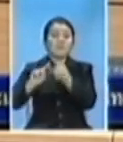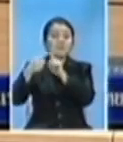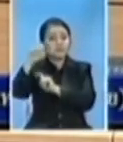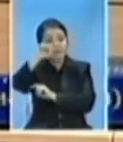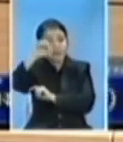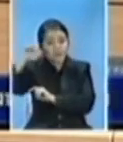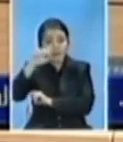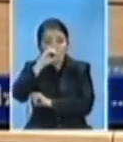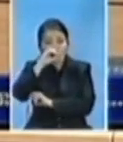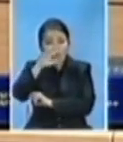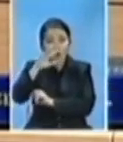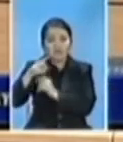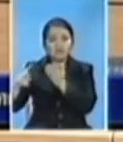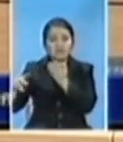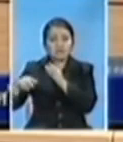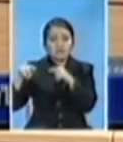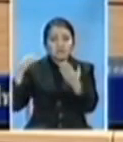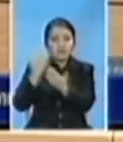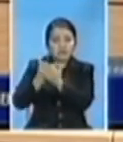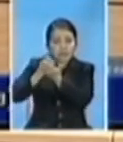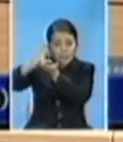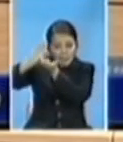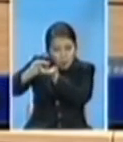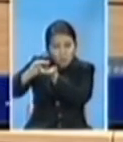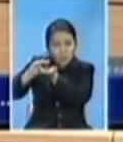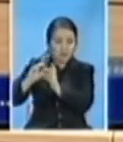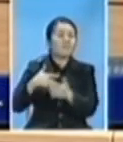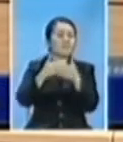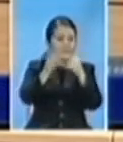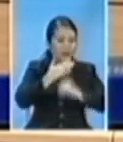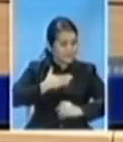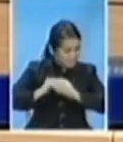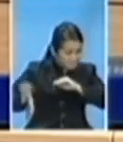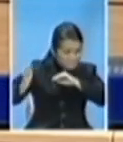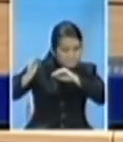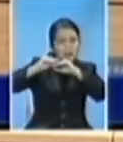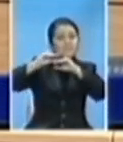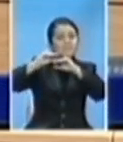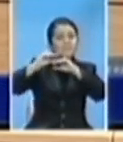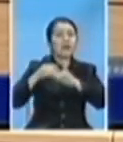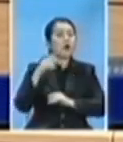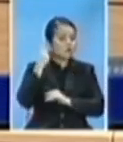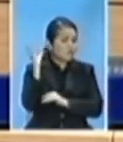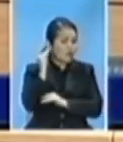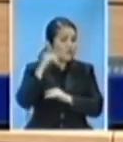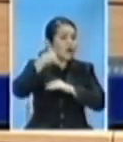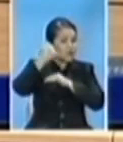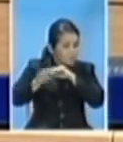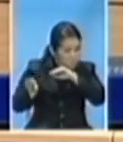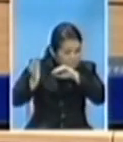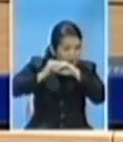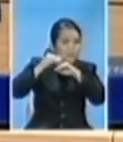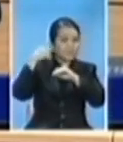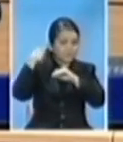บตรงนั้นผมจะเพิ่มงบให้ท่านครับถ้าท่านฟังผมจบแล้วผมจะเพิ่มงบให้ท่